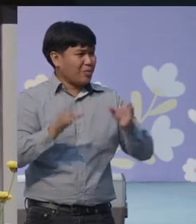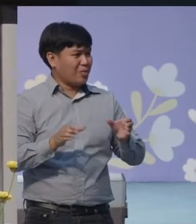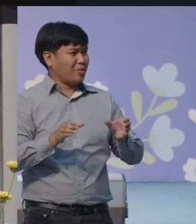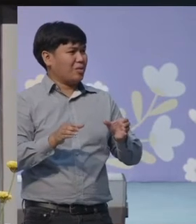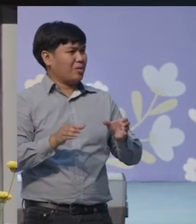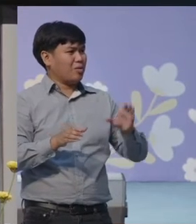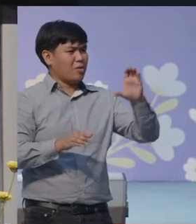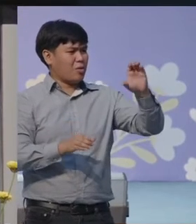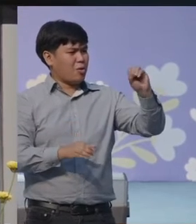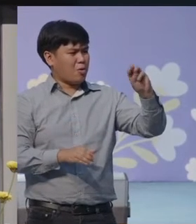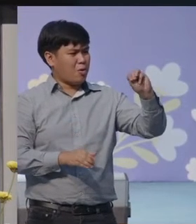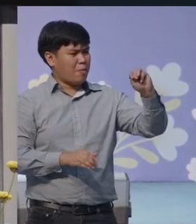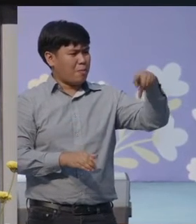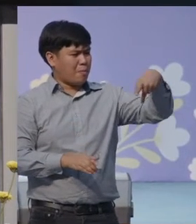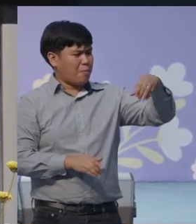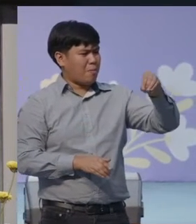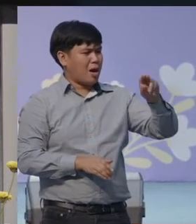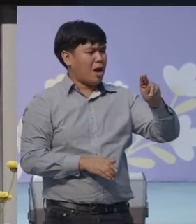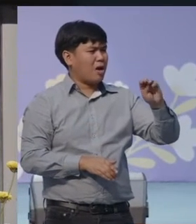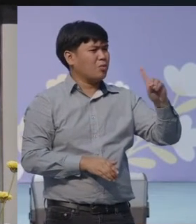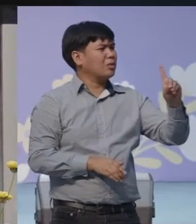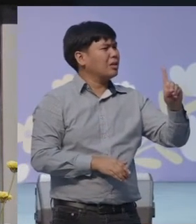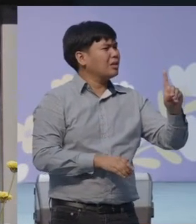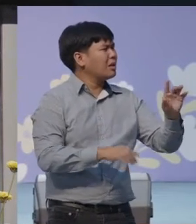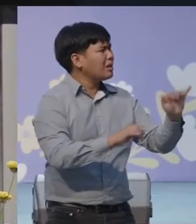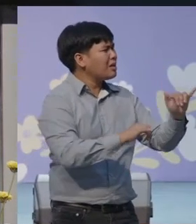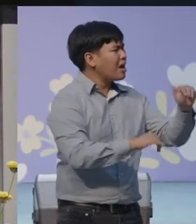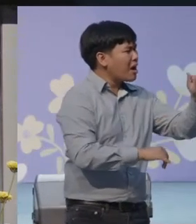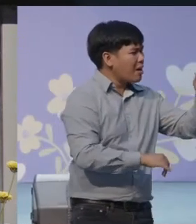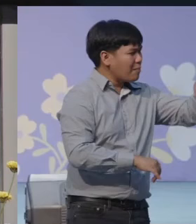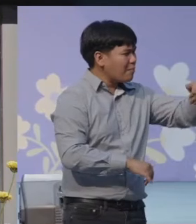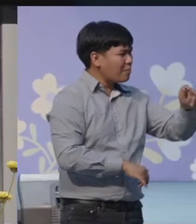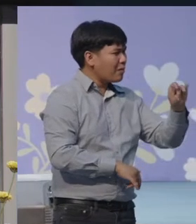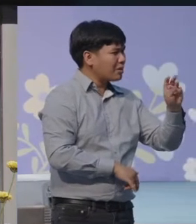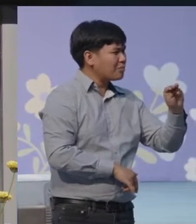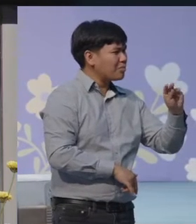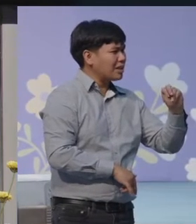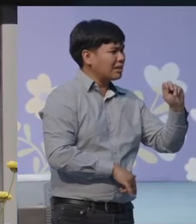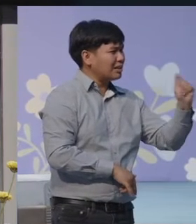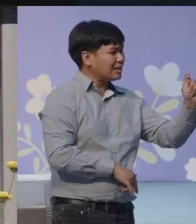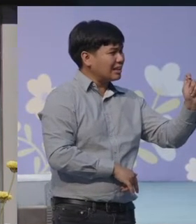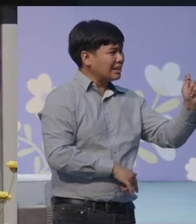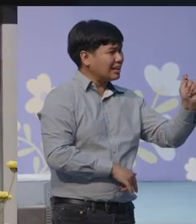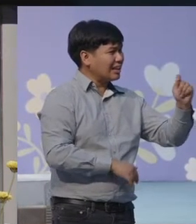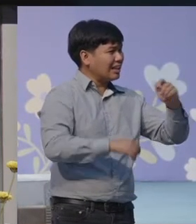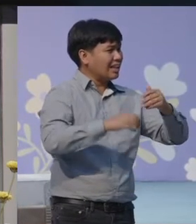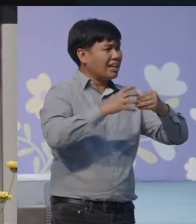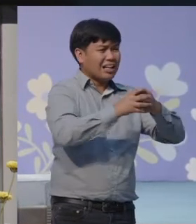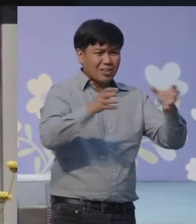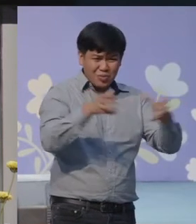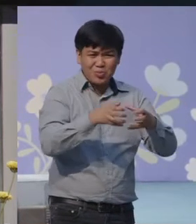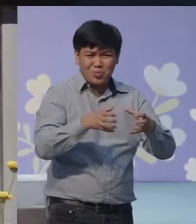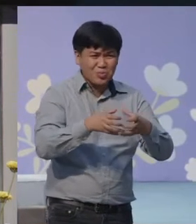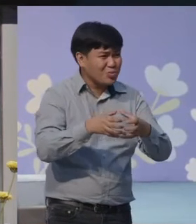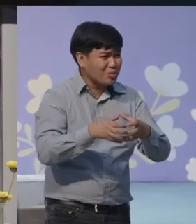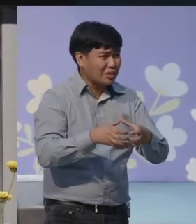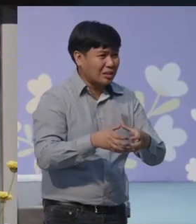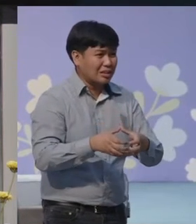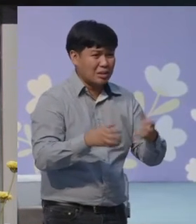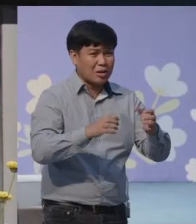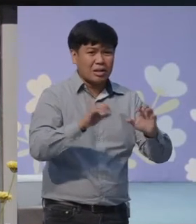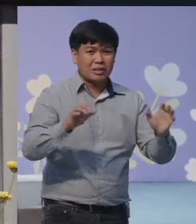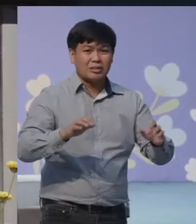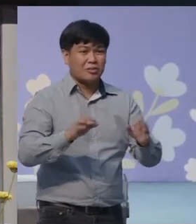nakatira, buti na lang, naging Kristiyano na ako. At sinasabi ko sa kanya, nanay, mami, sabi dito sa Biblia, kailangan kaming humiwalay.